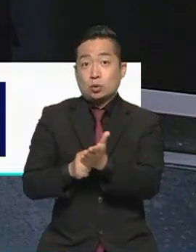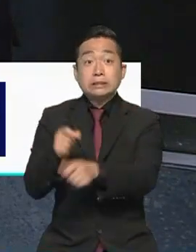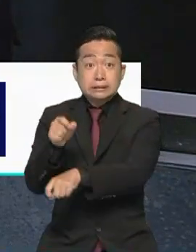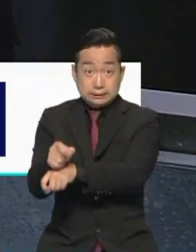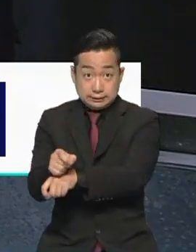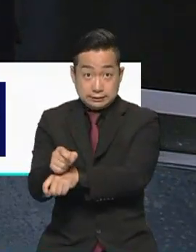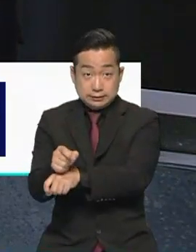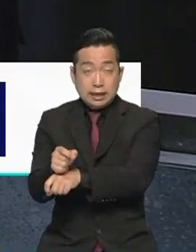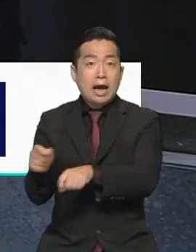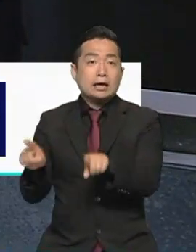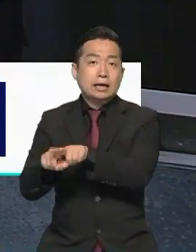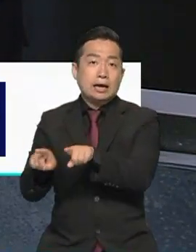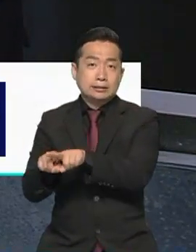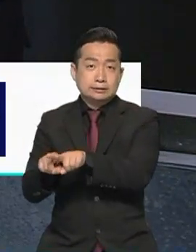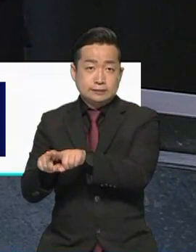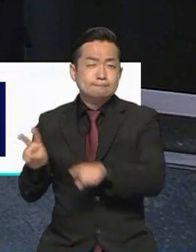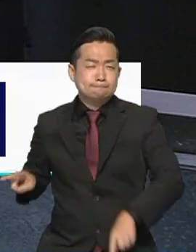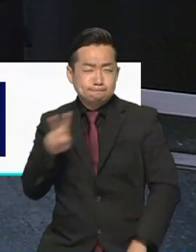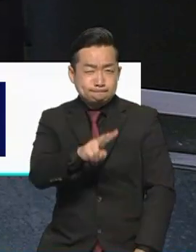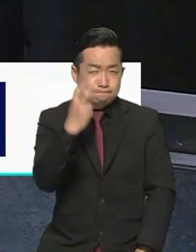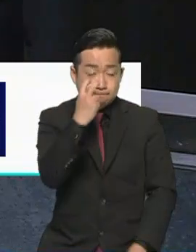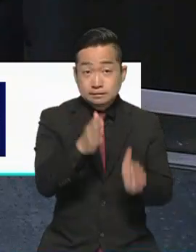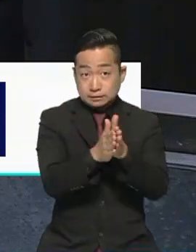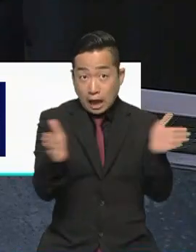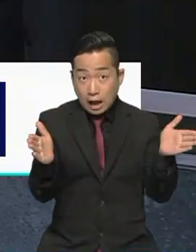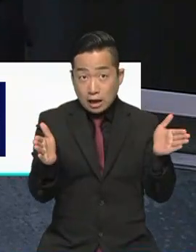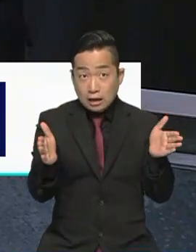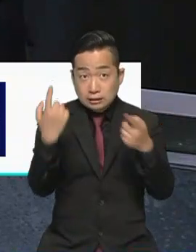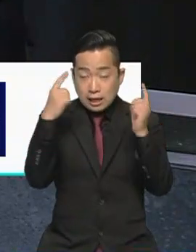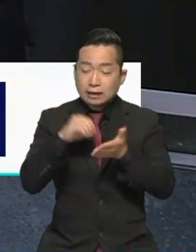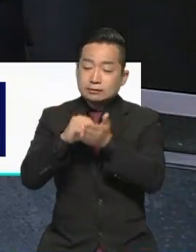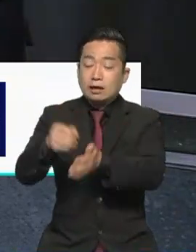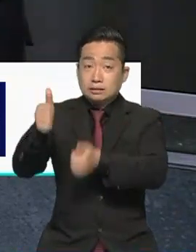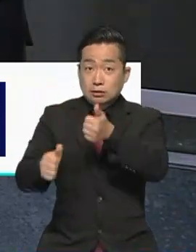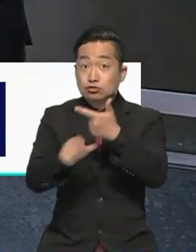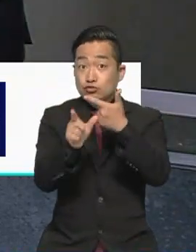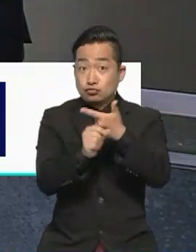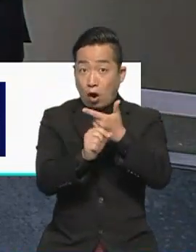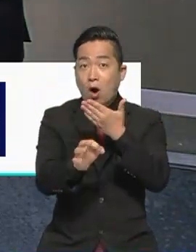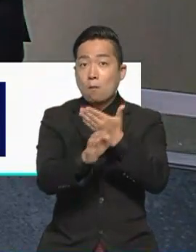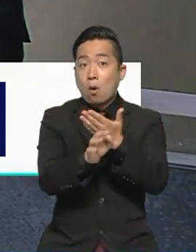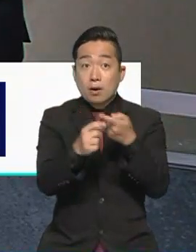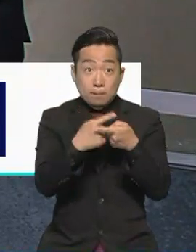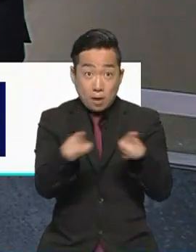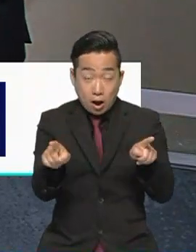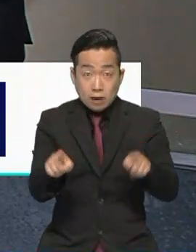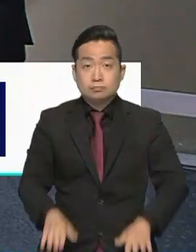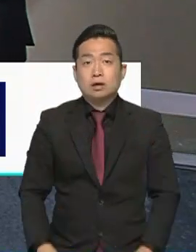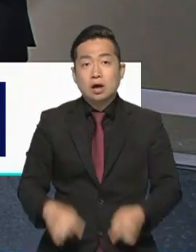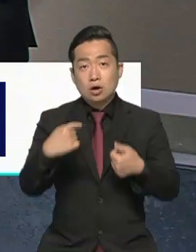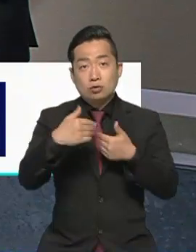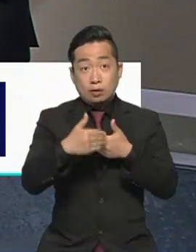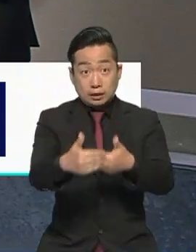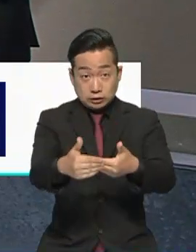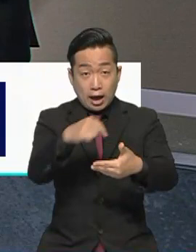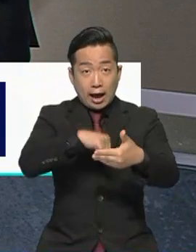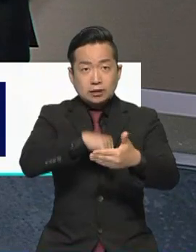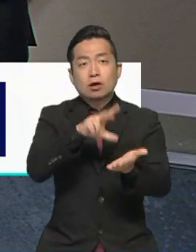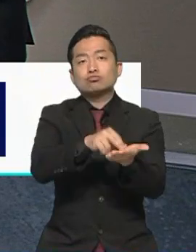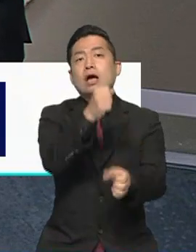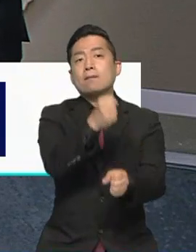총리실이 합동 감사에 나섭니다. 수능 6월 모의평가가 교육과정 안에서 출제한다는